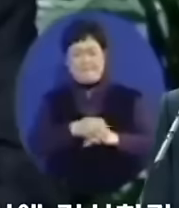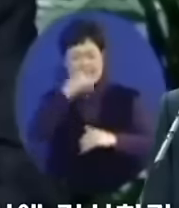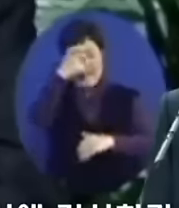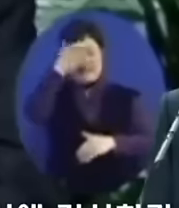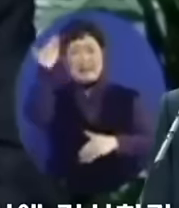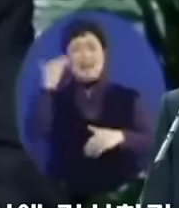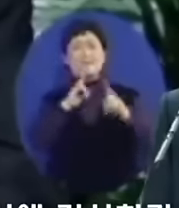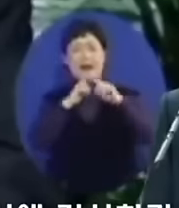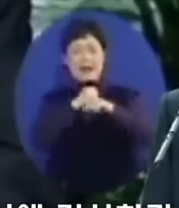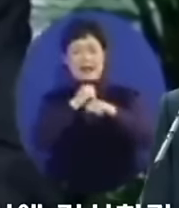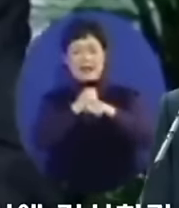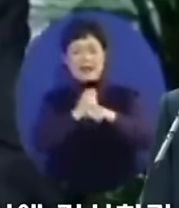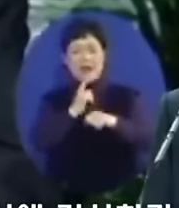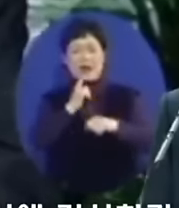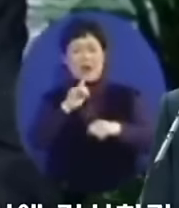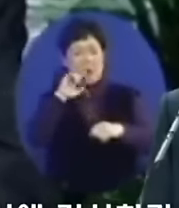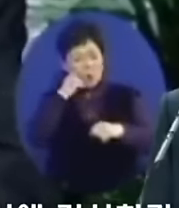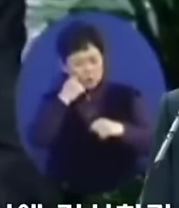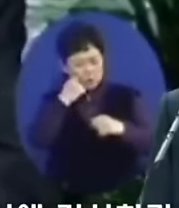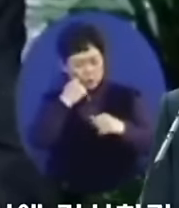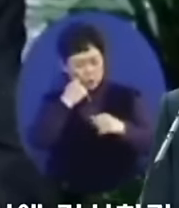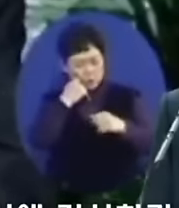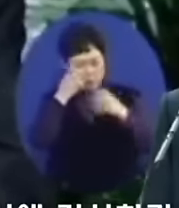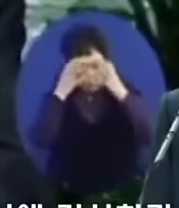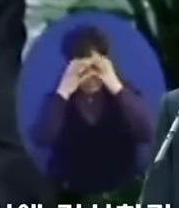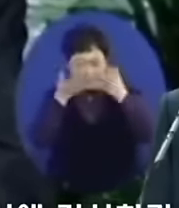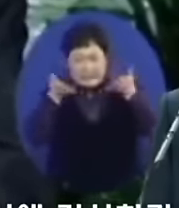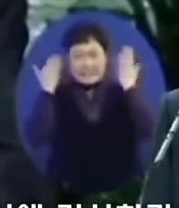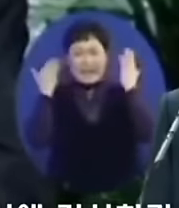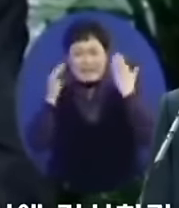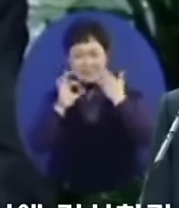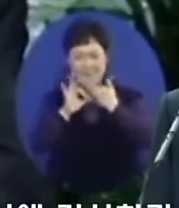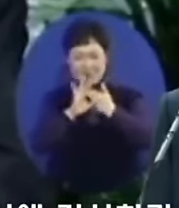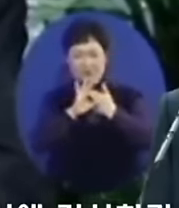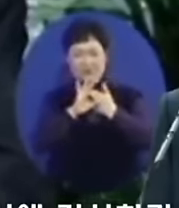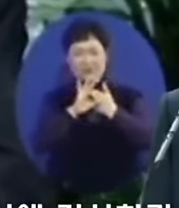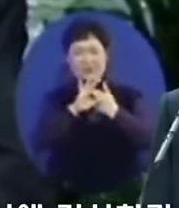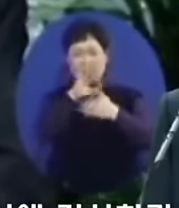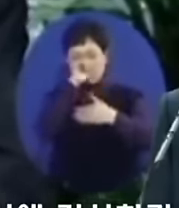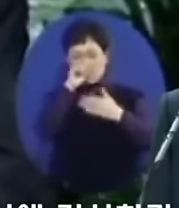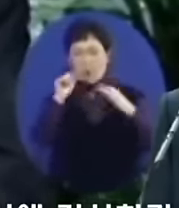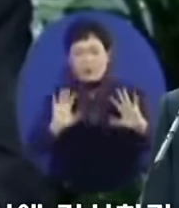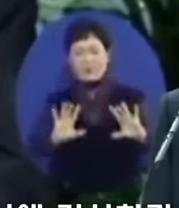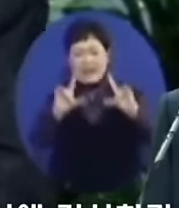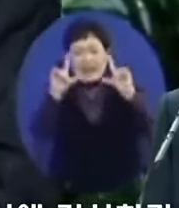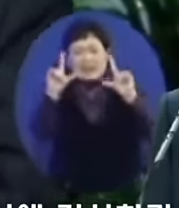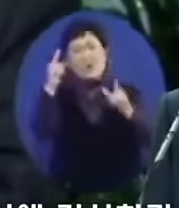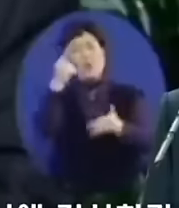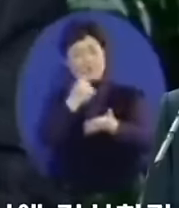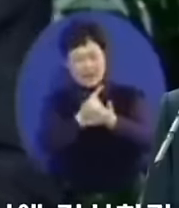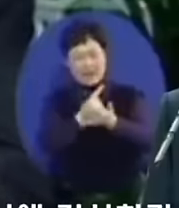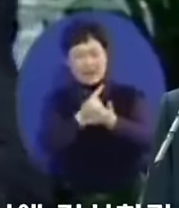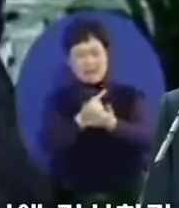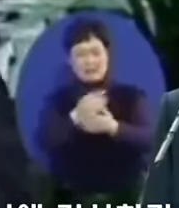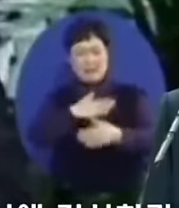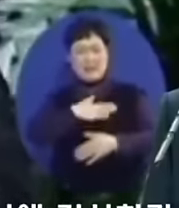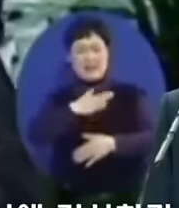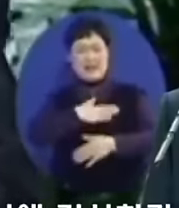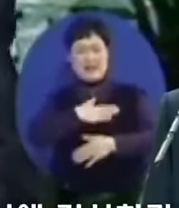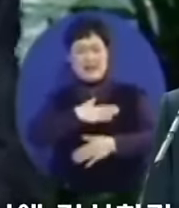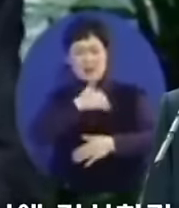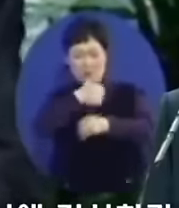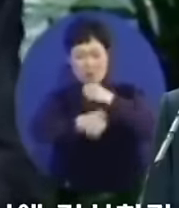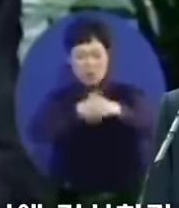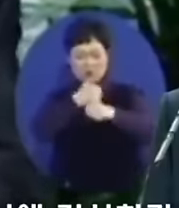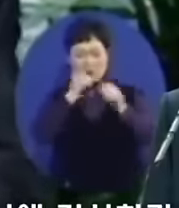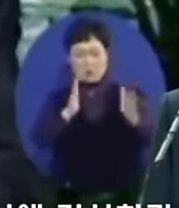옛말에 호진 감느라 고통스러운 것이 지나고 제 좋은 날이 온다고 말하는데 제가 50년